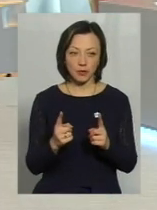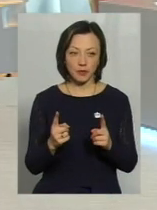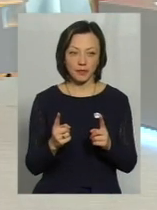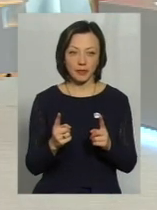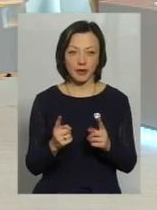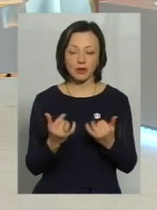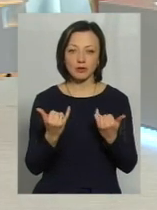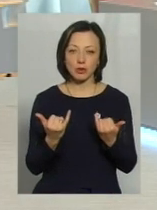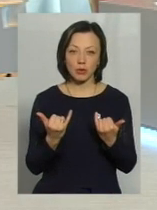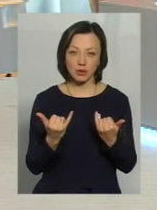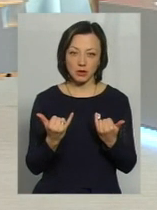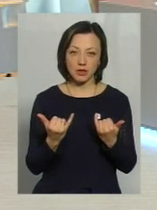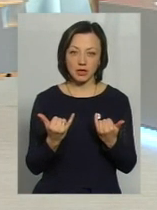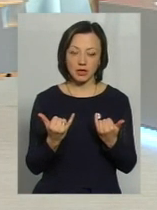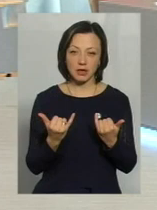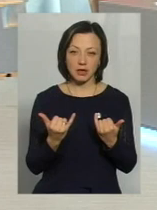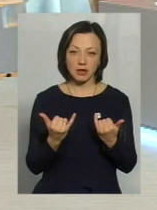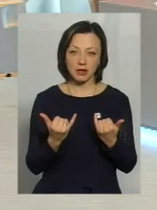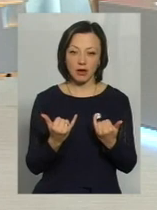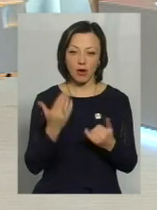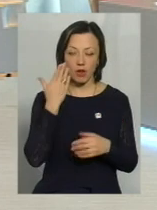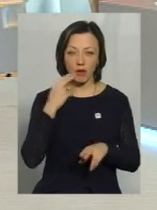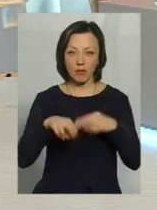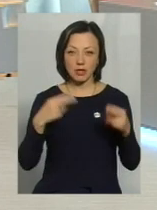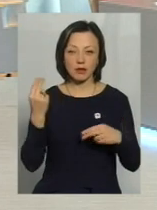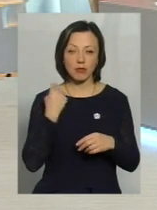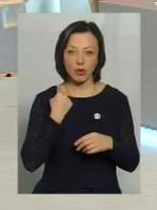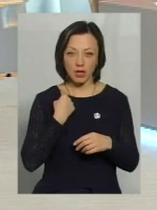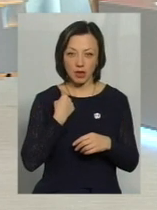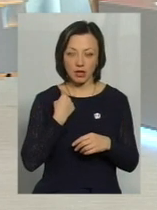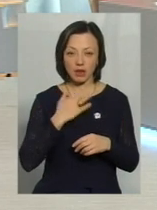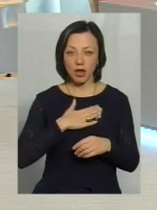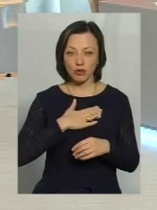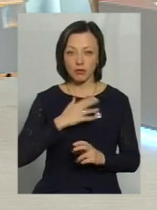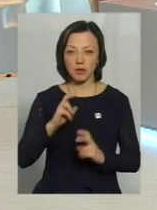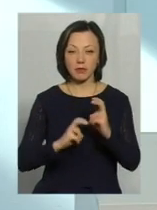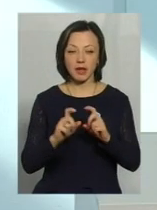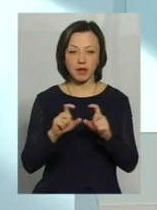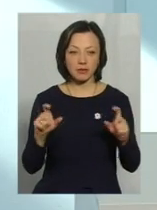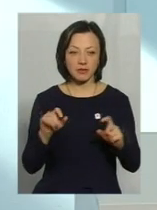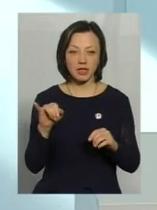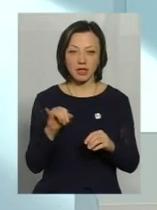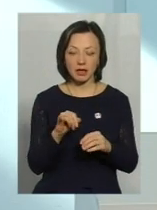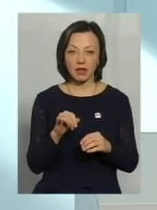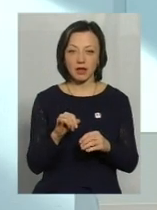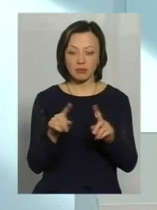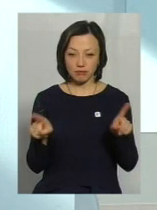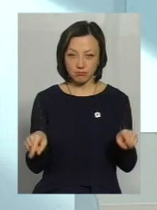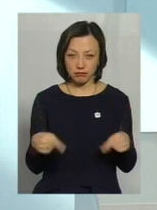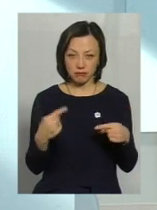коротко, що сьогодні, от коли ми погасили борги нашого підприємства, і ми вийшли з